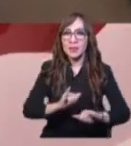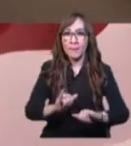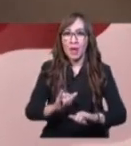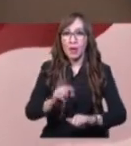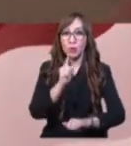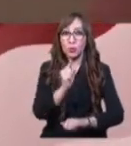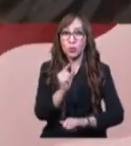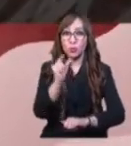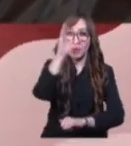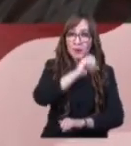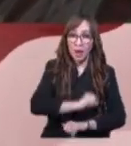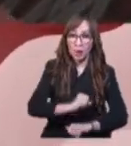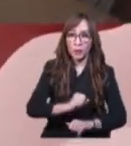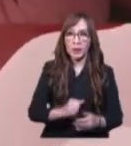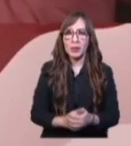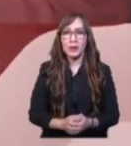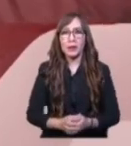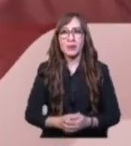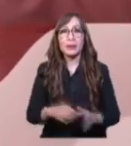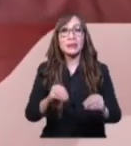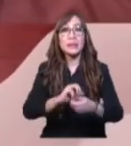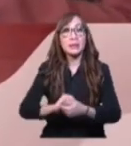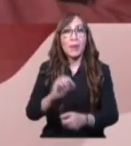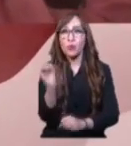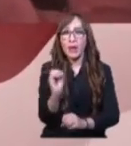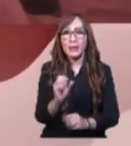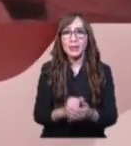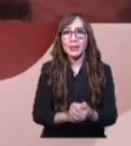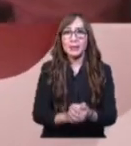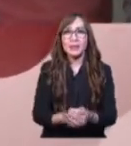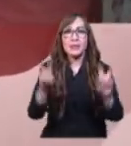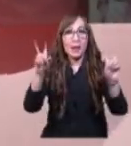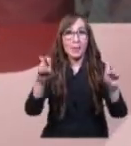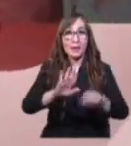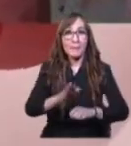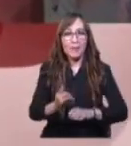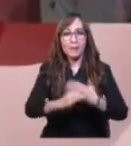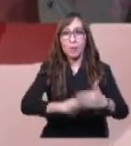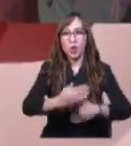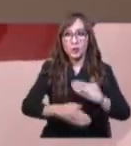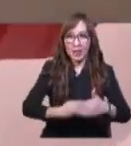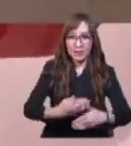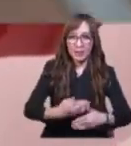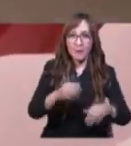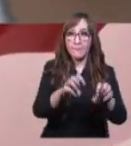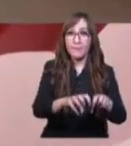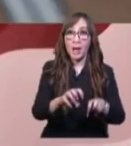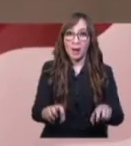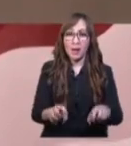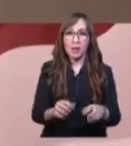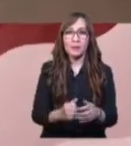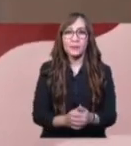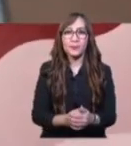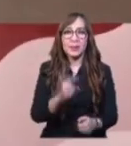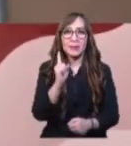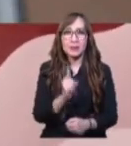memastikan konsolidasi UMKM ini bukan hanya dari sisi branding, tapi juga dari sisi proses produksi. Sehingga apa? Skala ekonominya